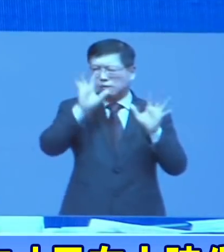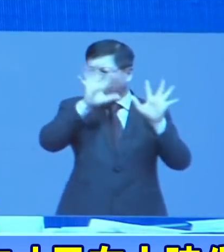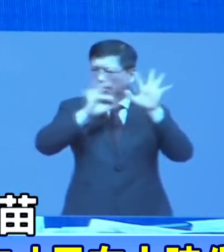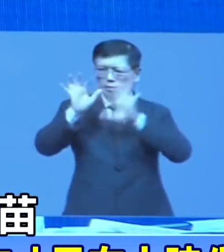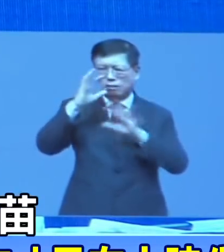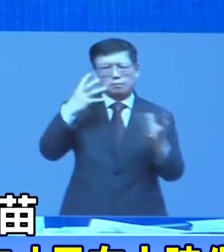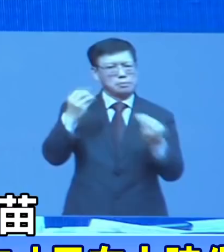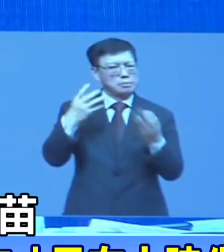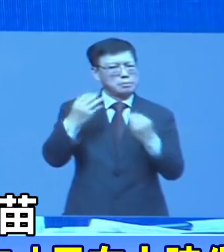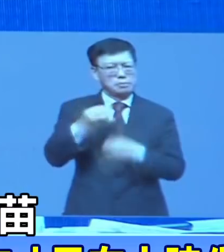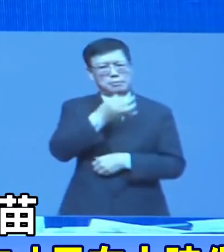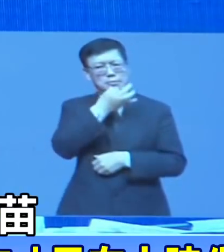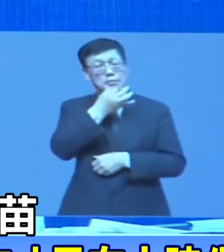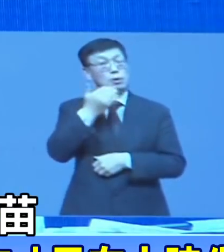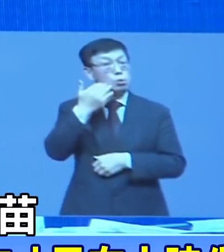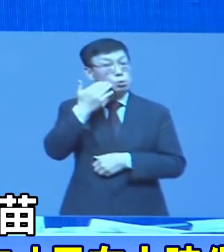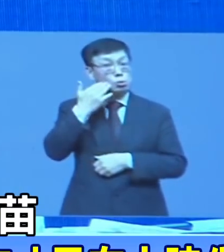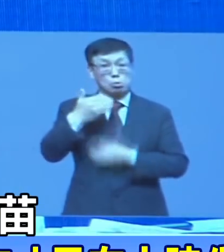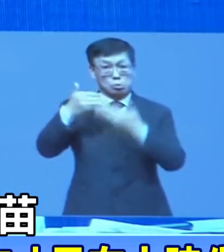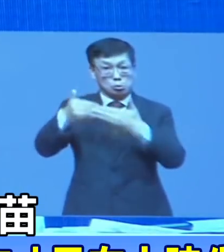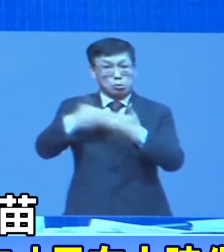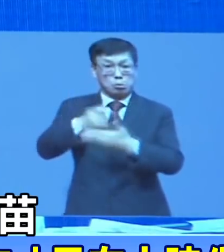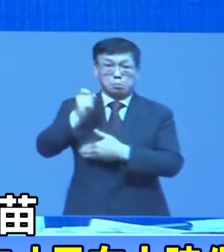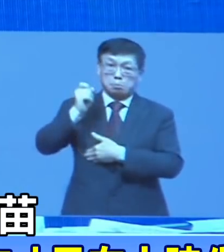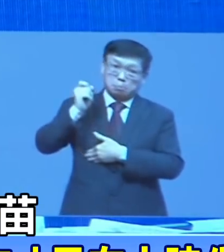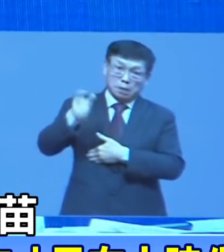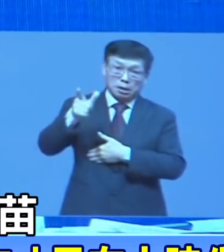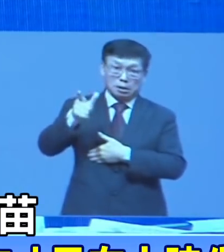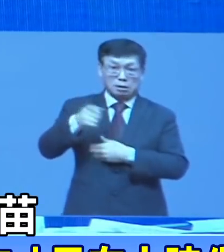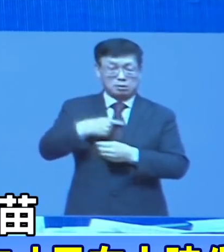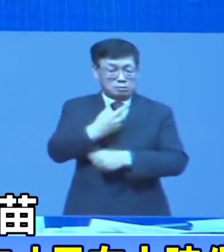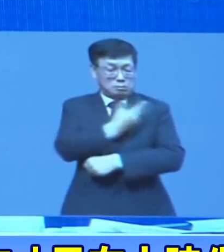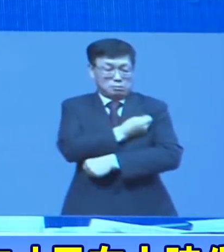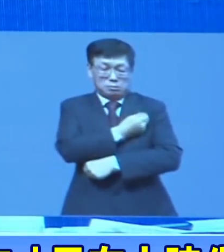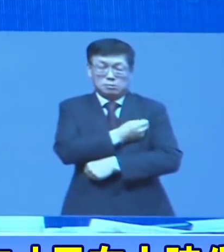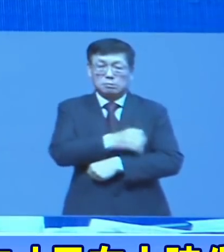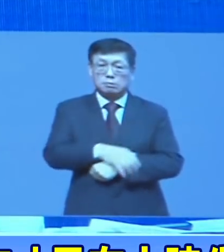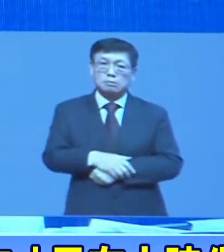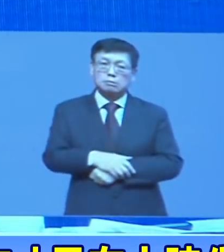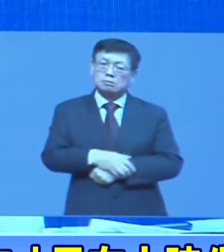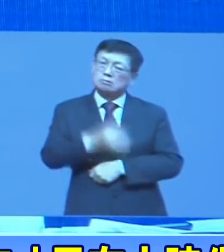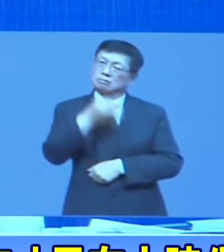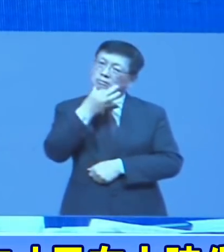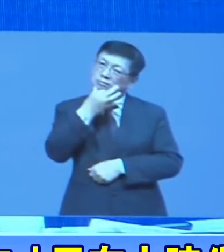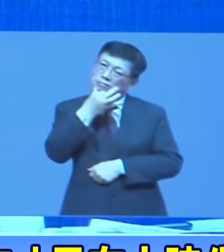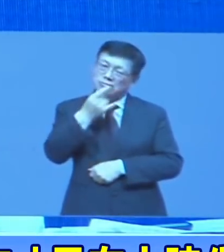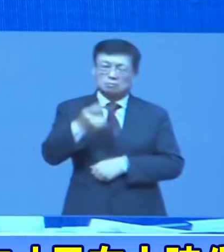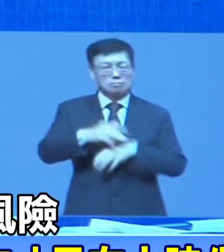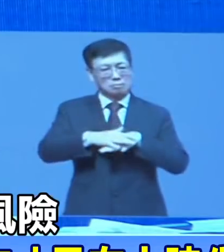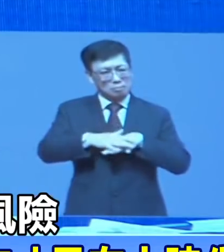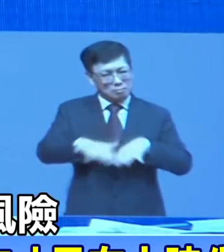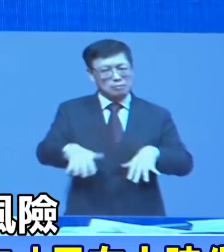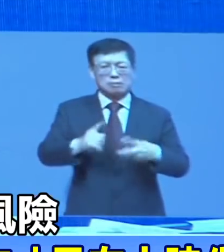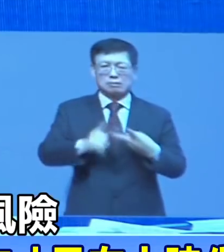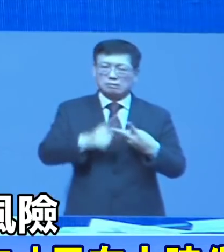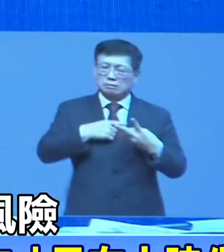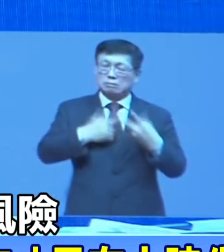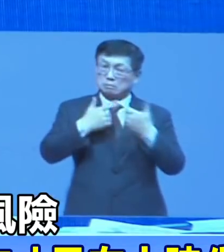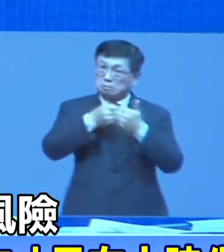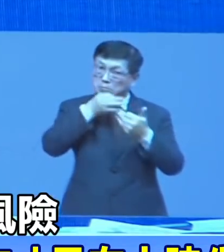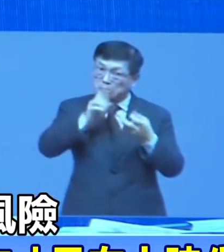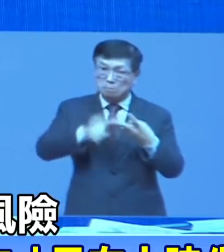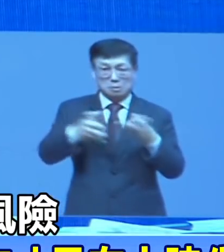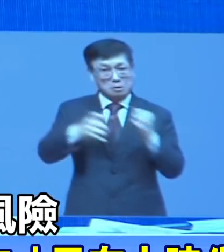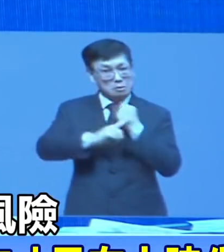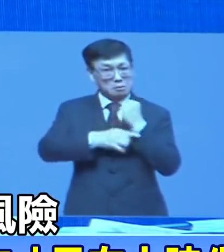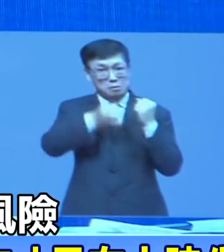在。如果直接向中国来购买疫苗，恐怕会有安全性、有效性乃至合法